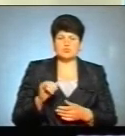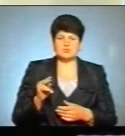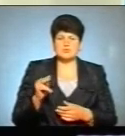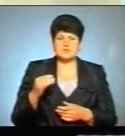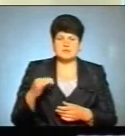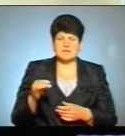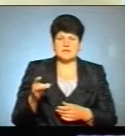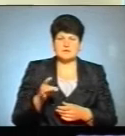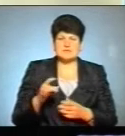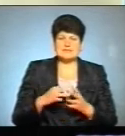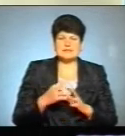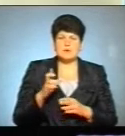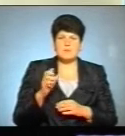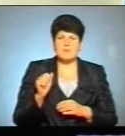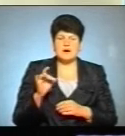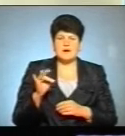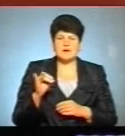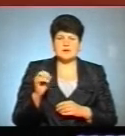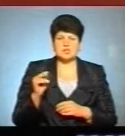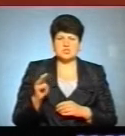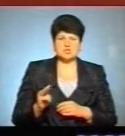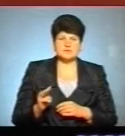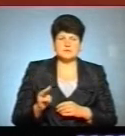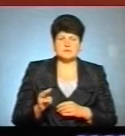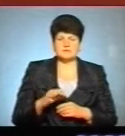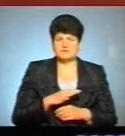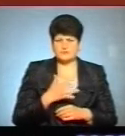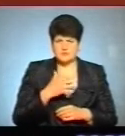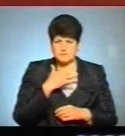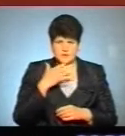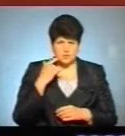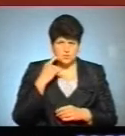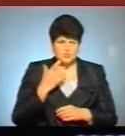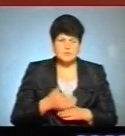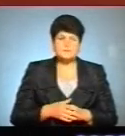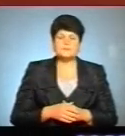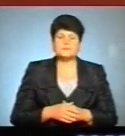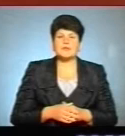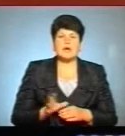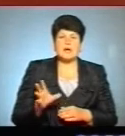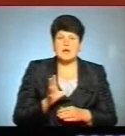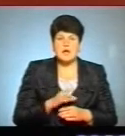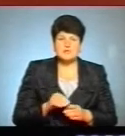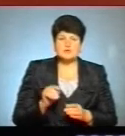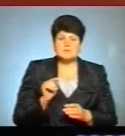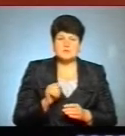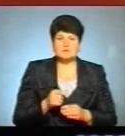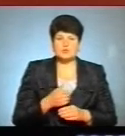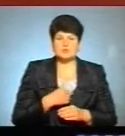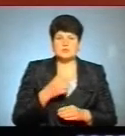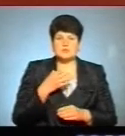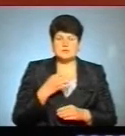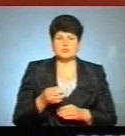в селі Бариш, ми вже про це багато чули. І разом з тим хочу сказати, що картина